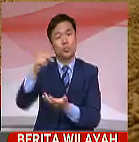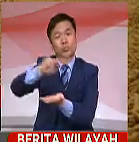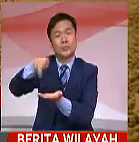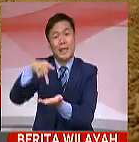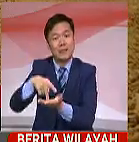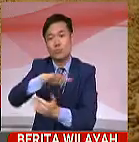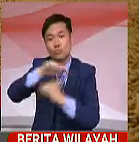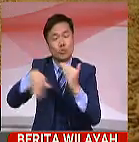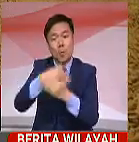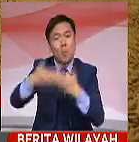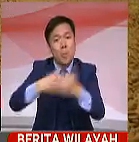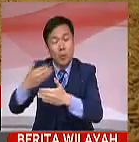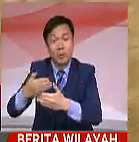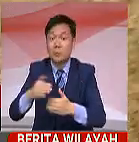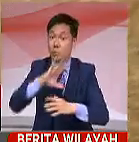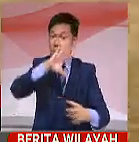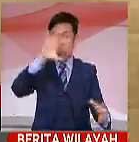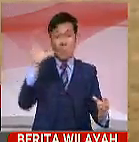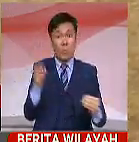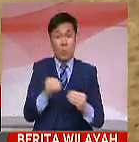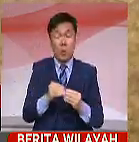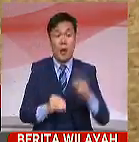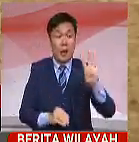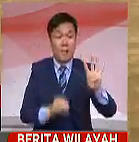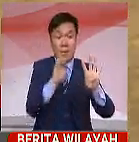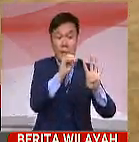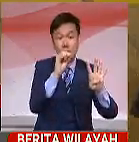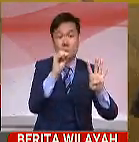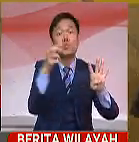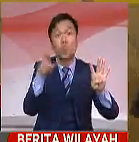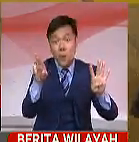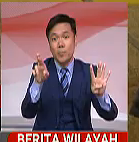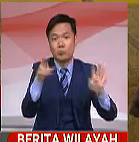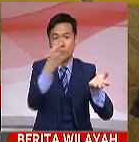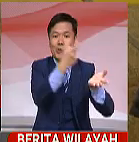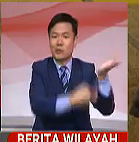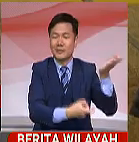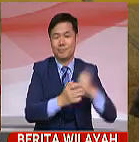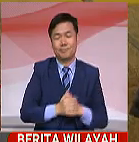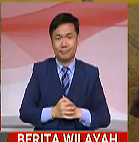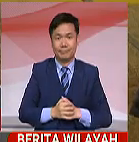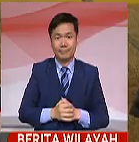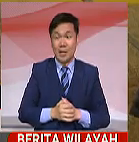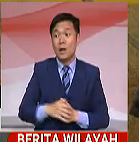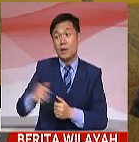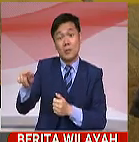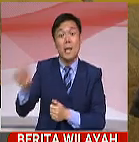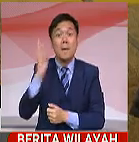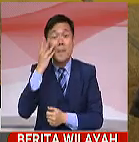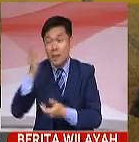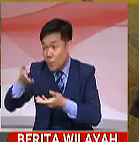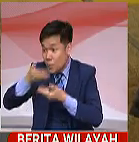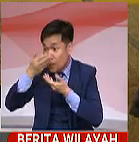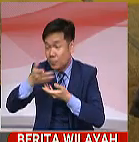wangi. Keseluruhan kos adalah kira-kira RM400,000. Permintaan padi wangi ini